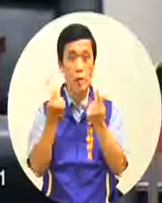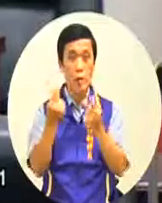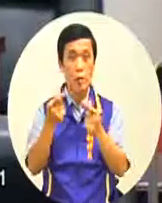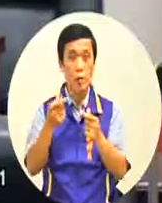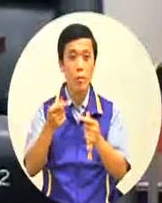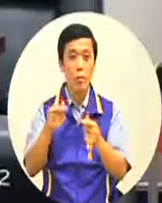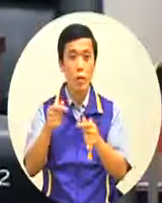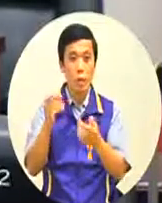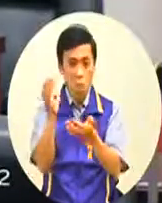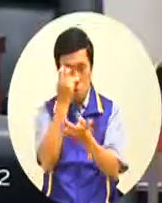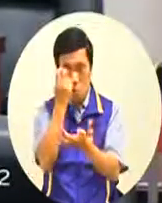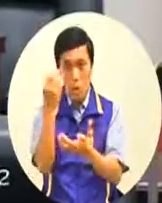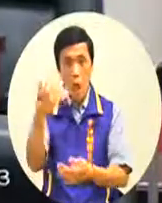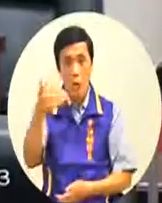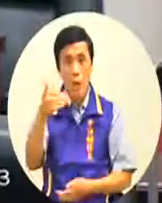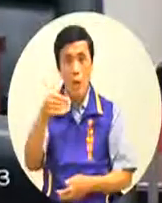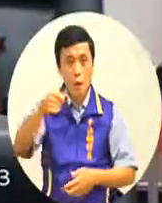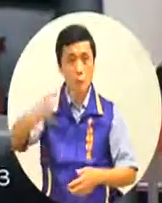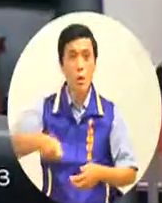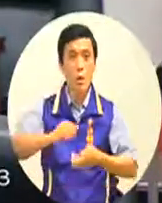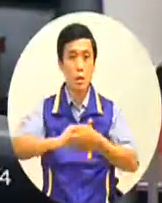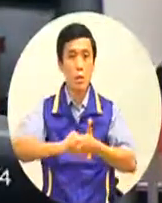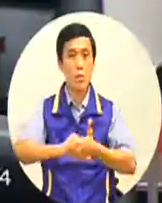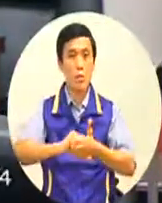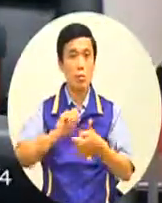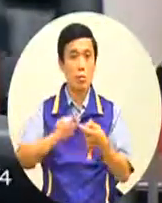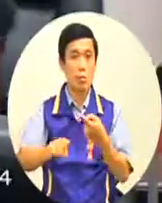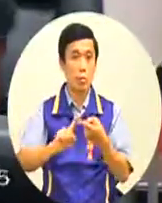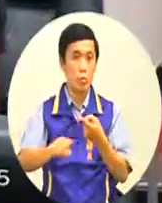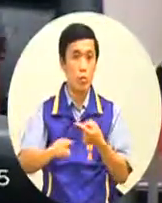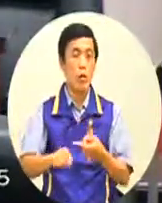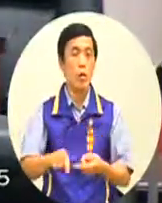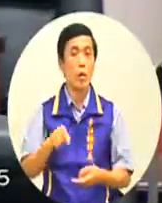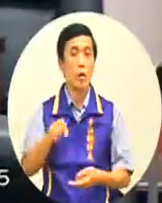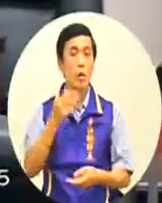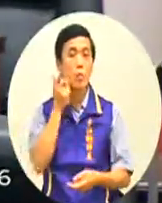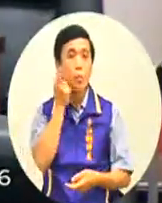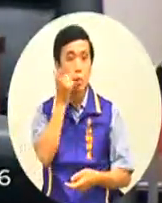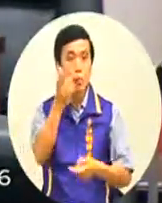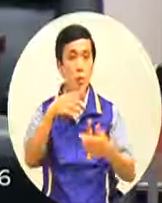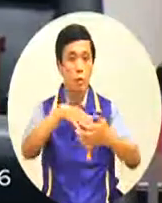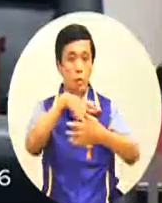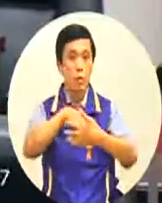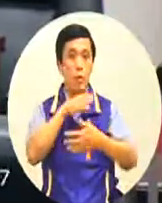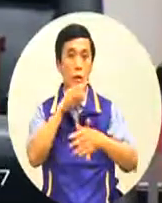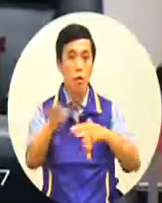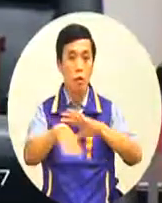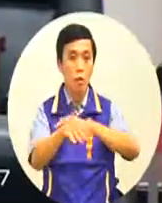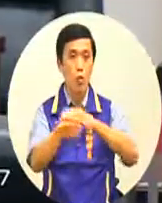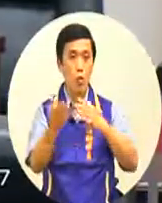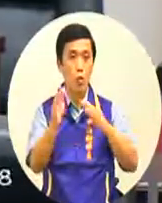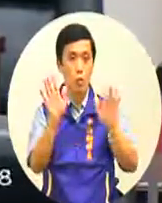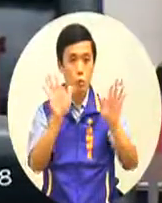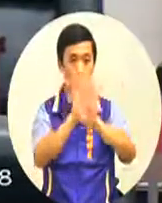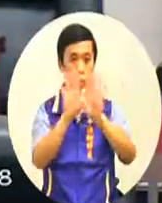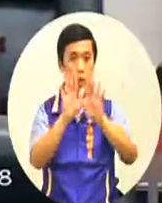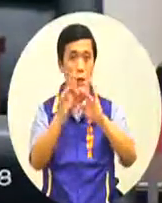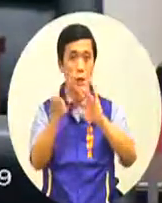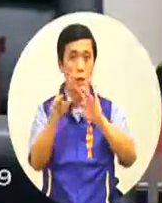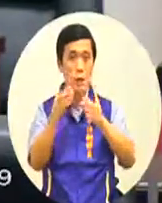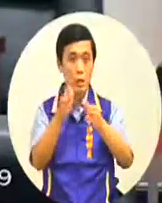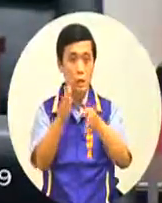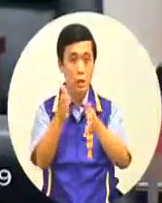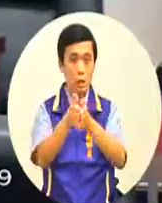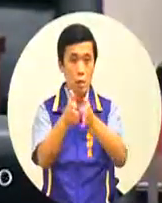尼我文件给你，你就开始爱审，干涉掉了多余的啊。遐六个月时间空窗期，等于嘛是个延